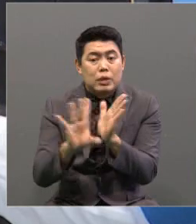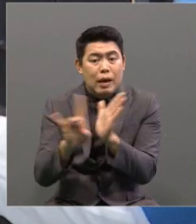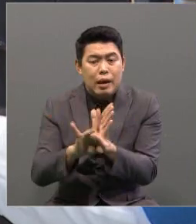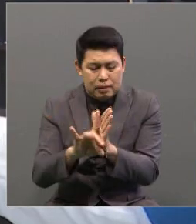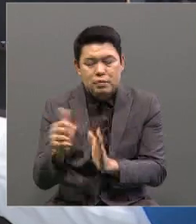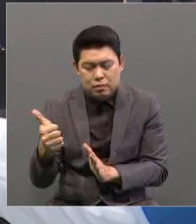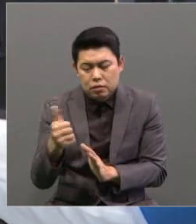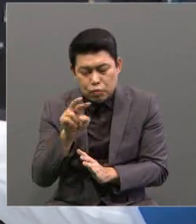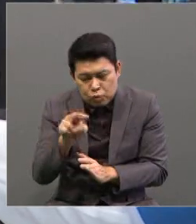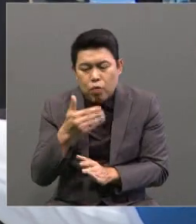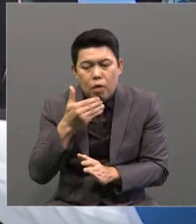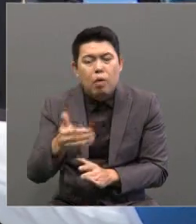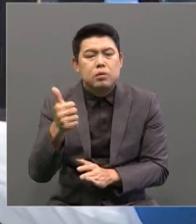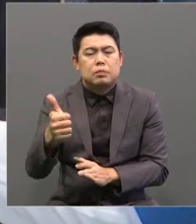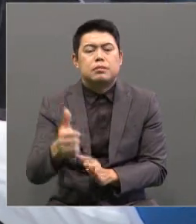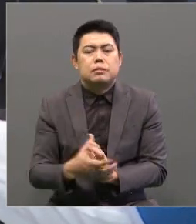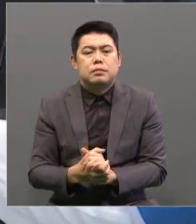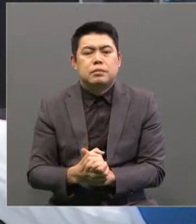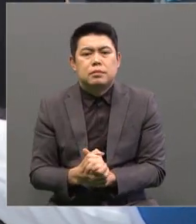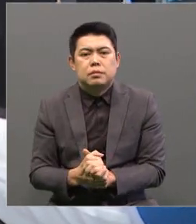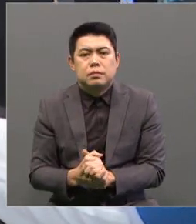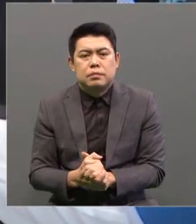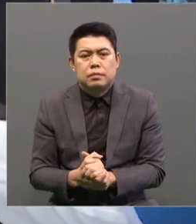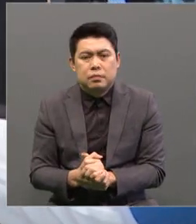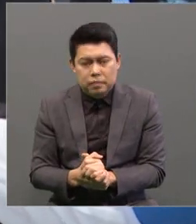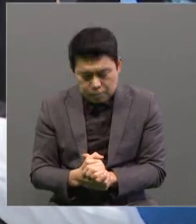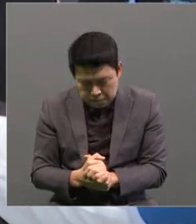ก็ยังติดตามอยู่เรื่อยๆแล้วก็